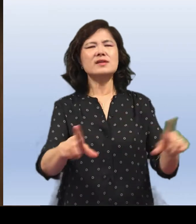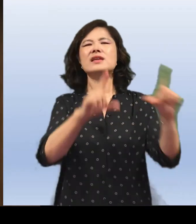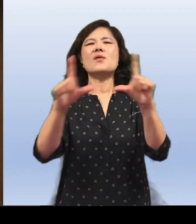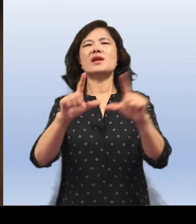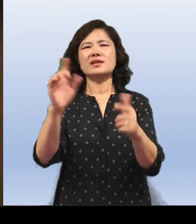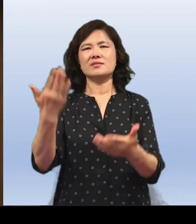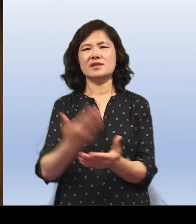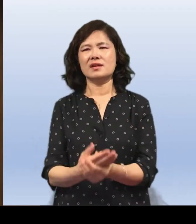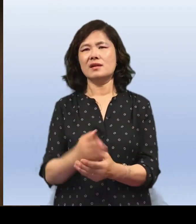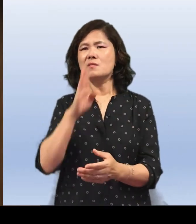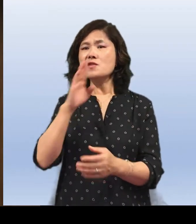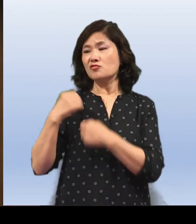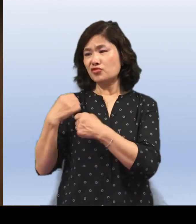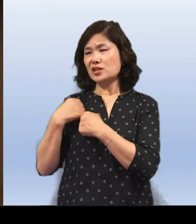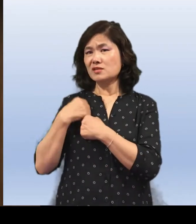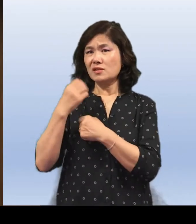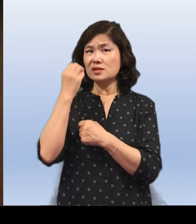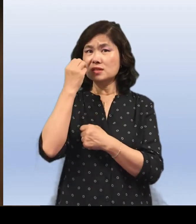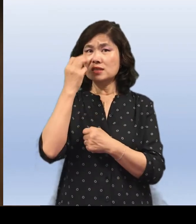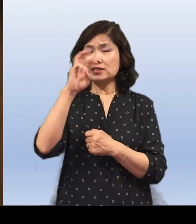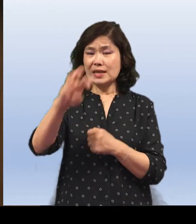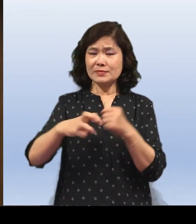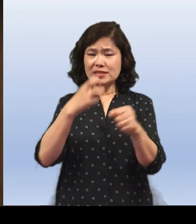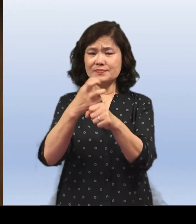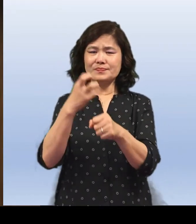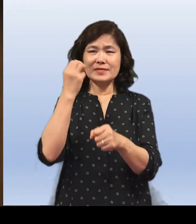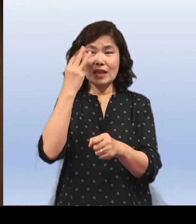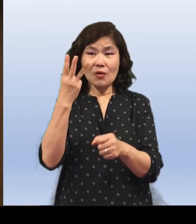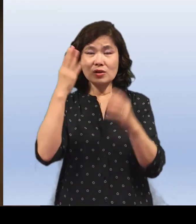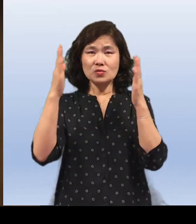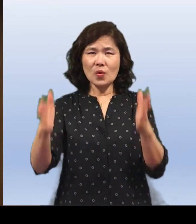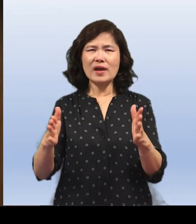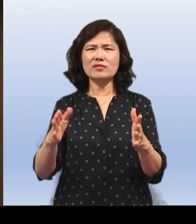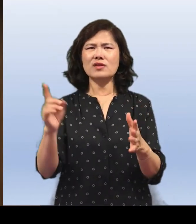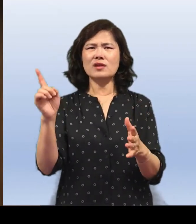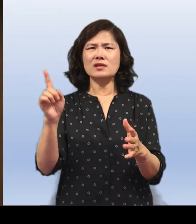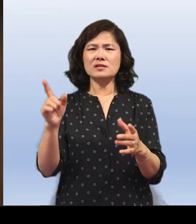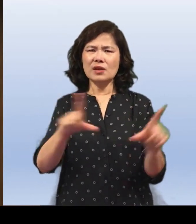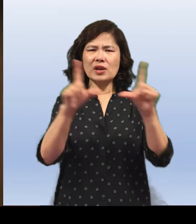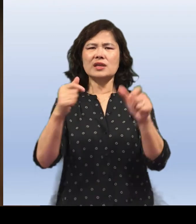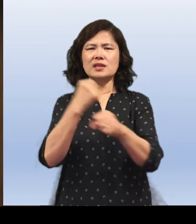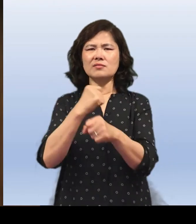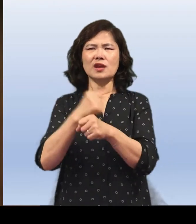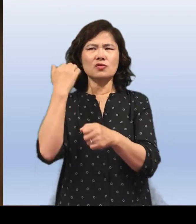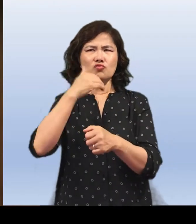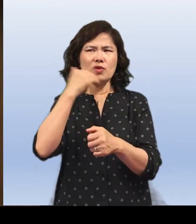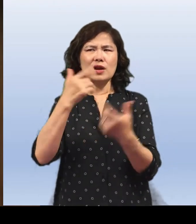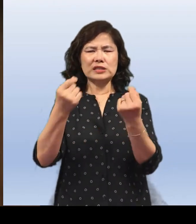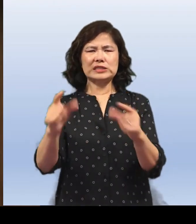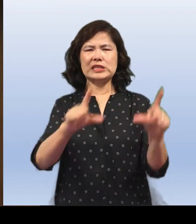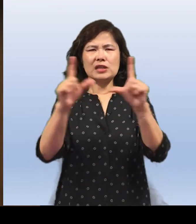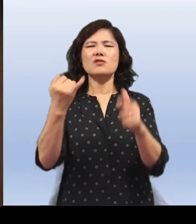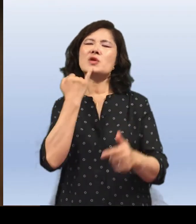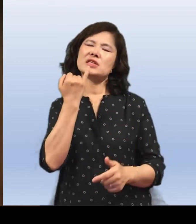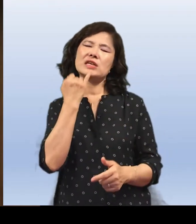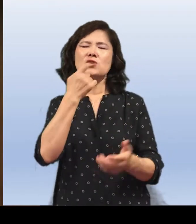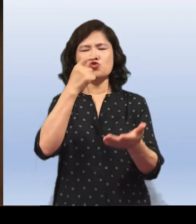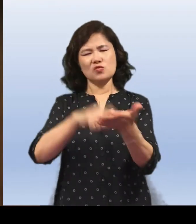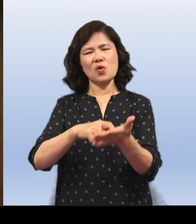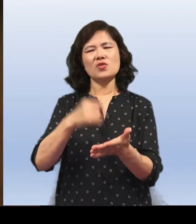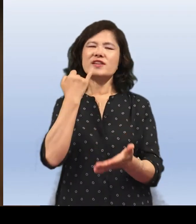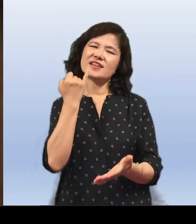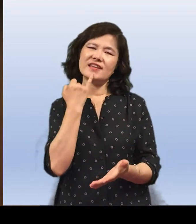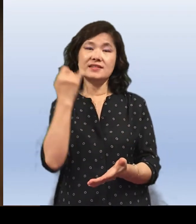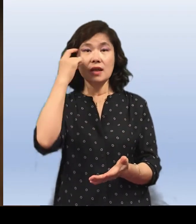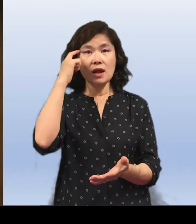저는 이제 군대에서 30개월 동안 생활을 했기 때문에 누군가와 함께 살아간다는 거 어렵지 않다라고 생각했습니다. 이미 군대에서 30개월 동안